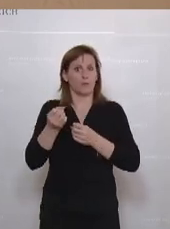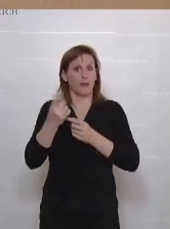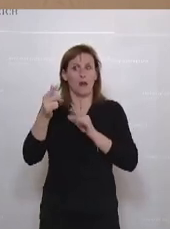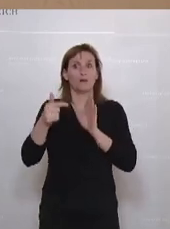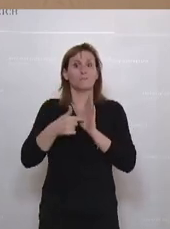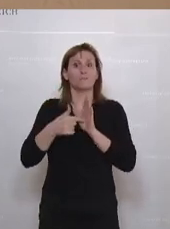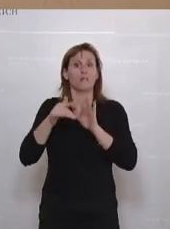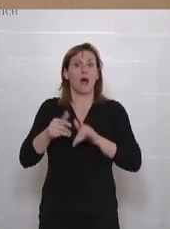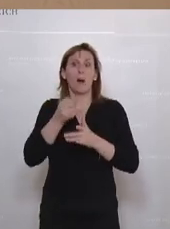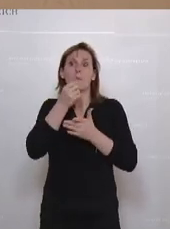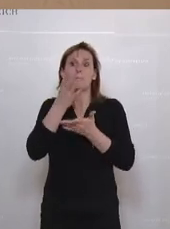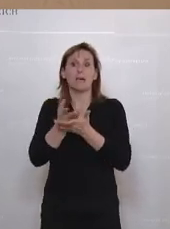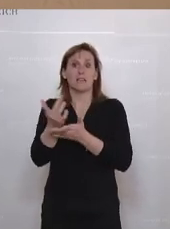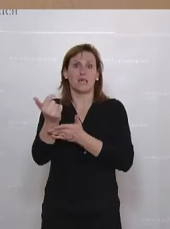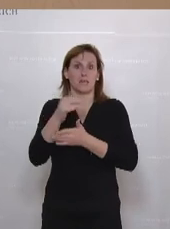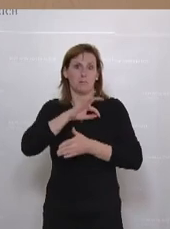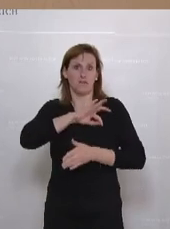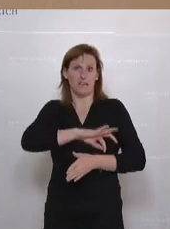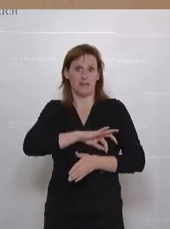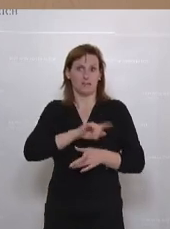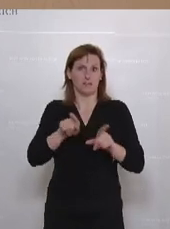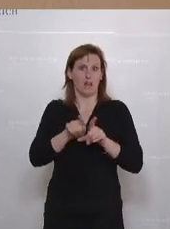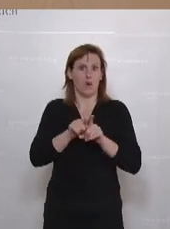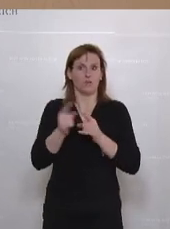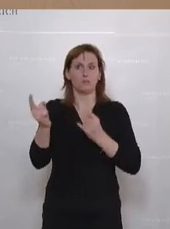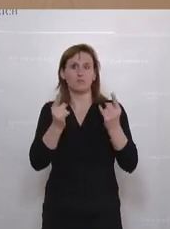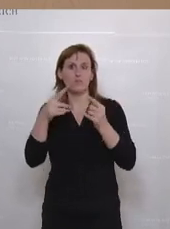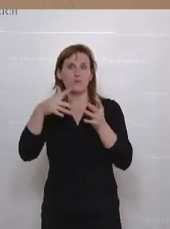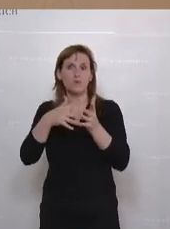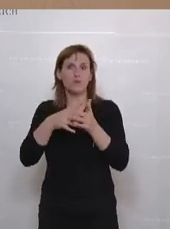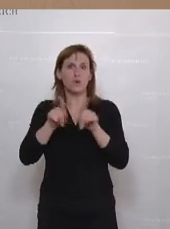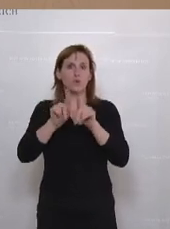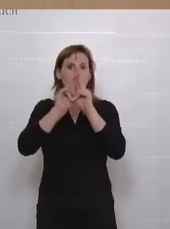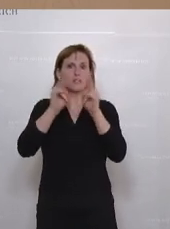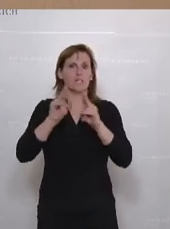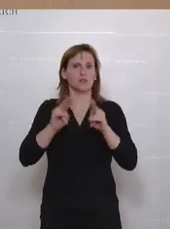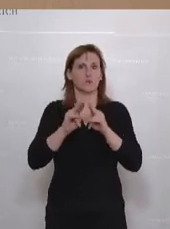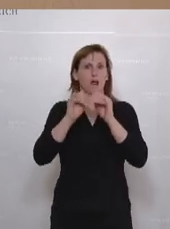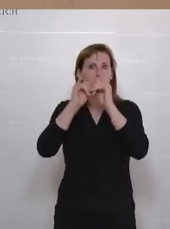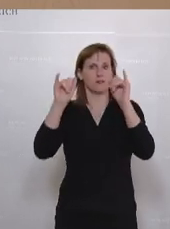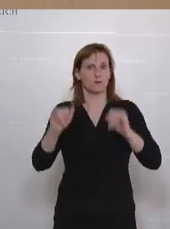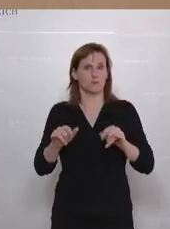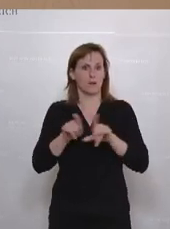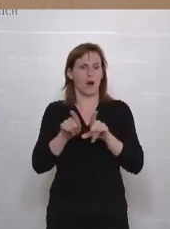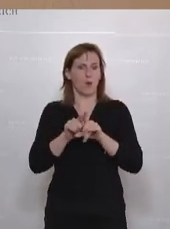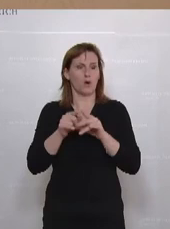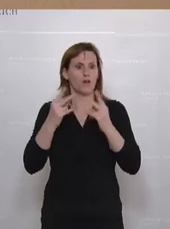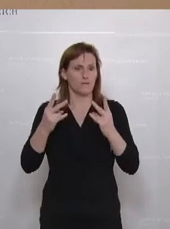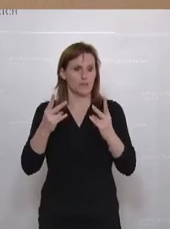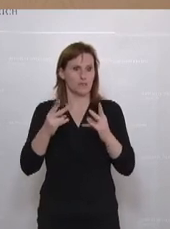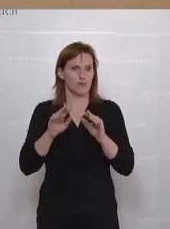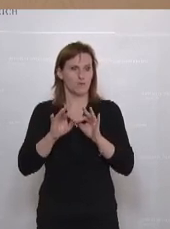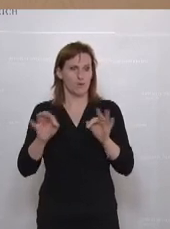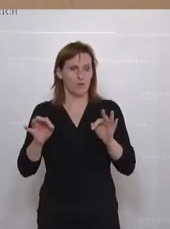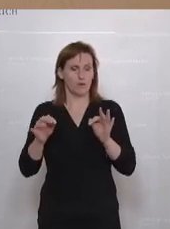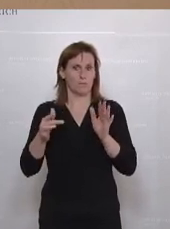Teil externe Wirtschaftsprüfer mit einschließen oder internationale Institutionen. Also ja, es ist eine Herausforderung natürlich.